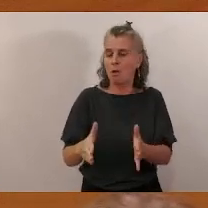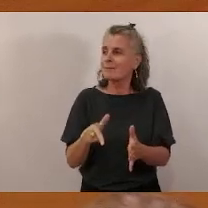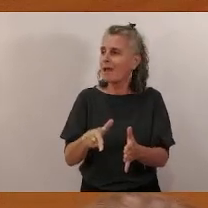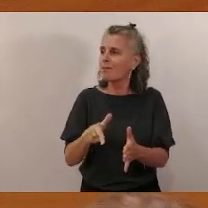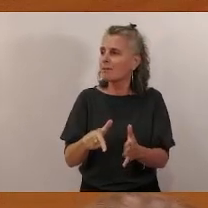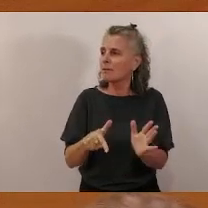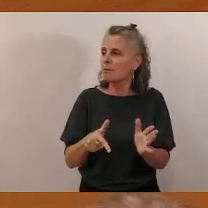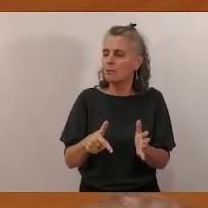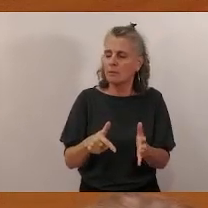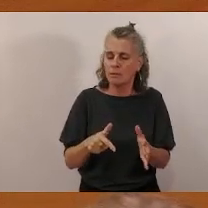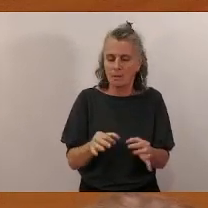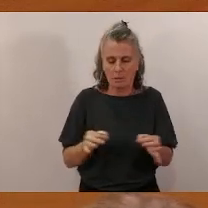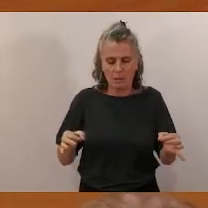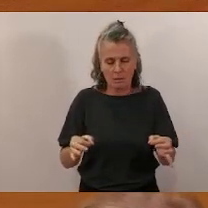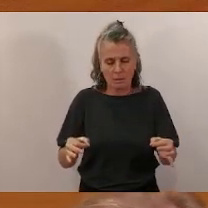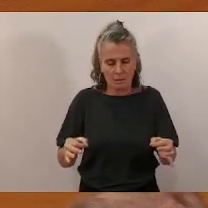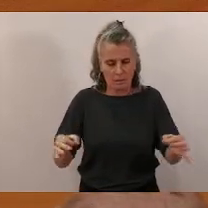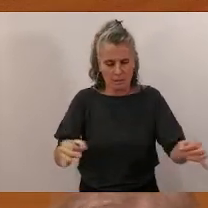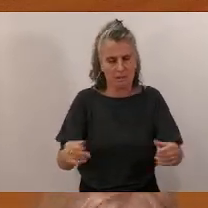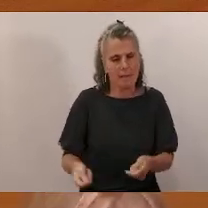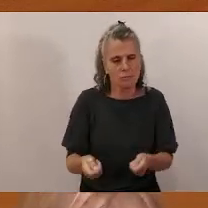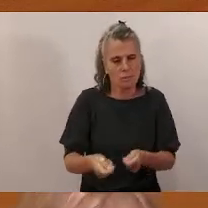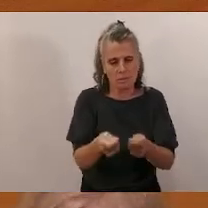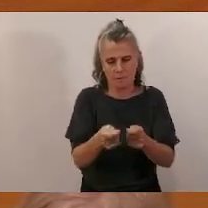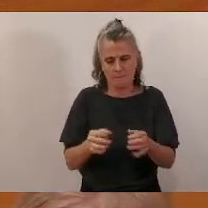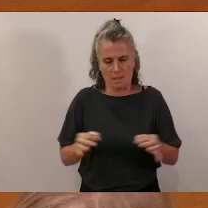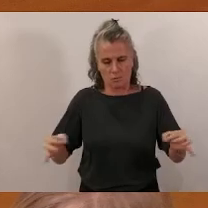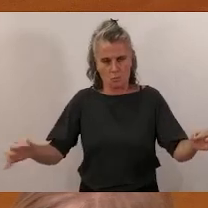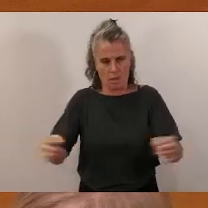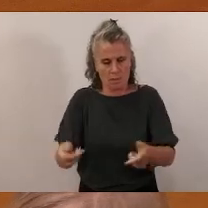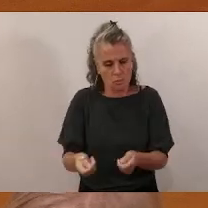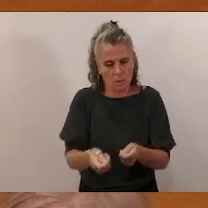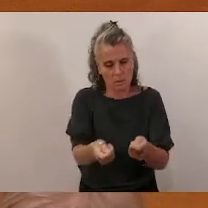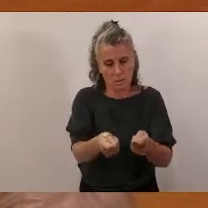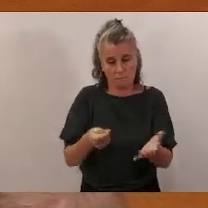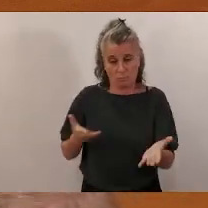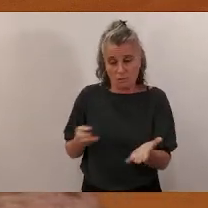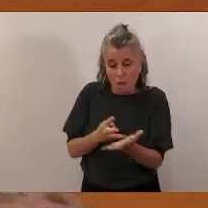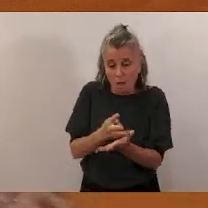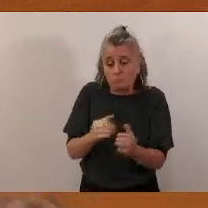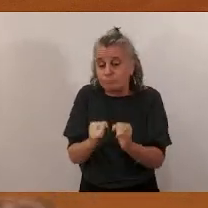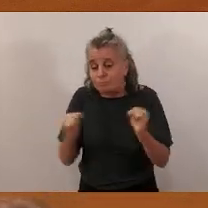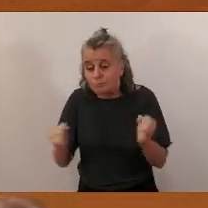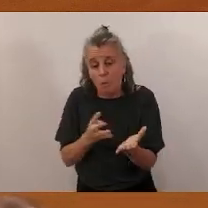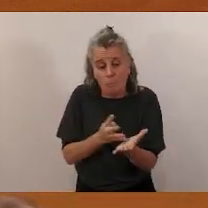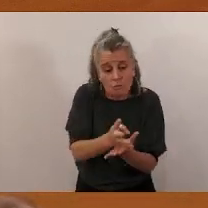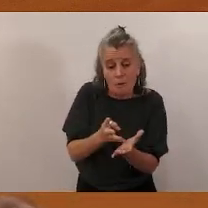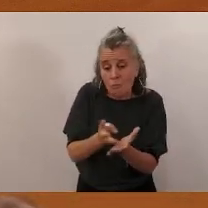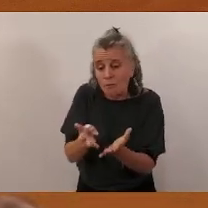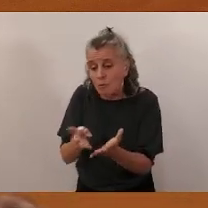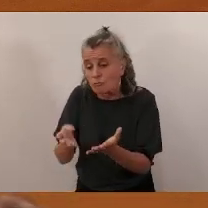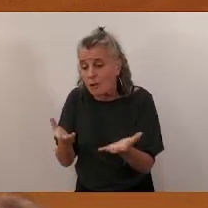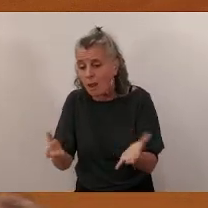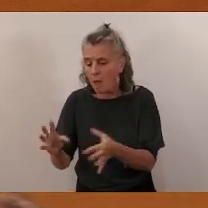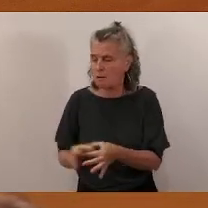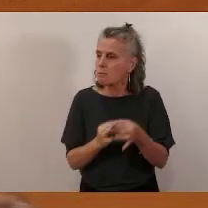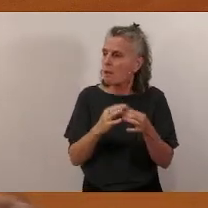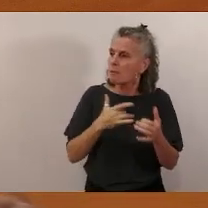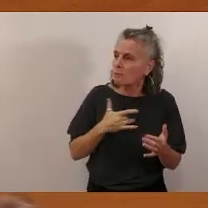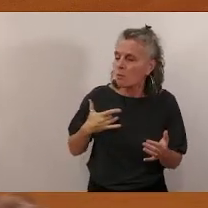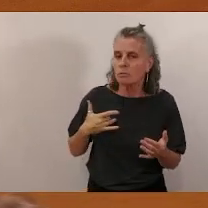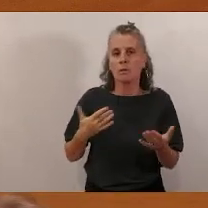6 mois, 1 an. Et on retrouve notamment dans ces subventions à projet des projets qui calent avec les objectifs de santé,